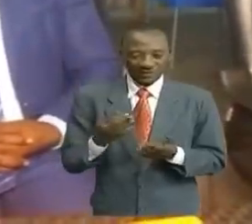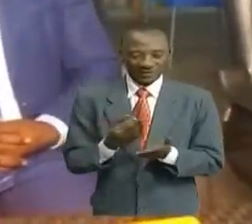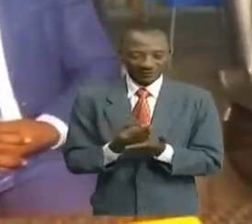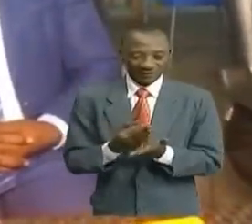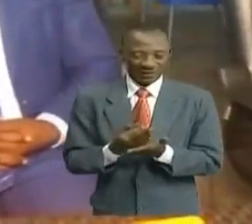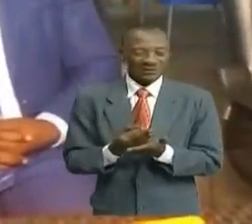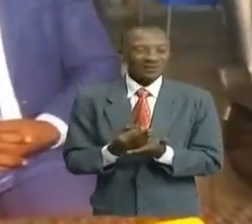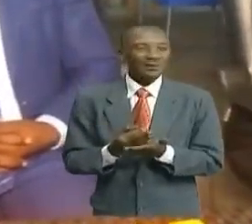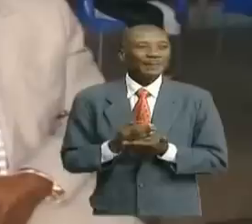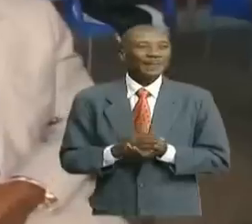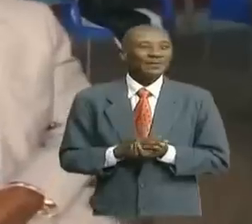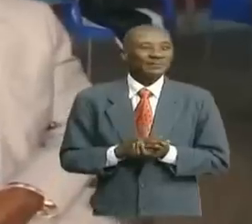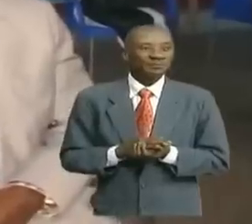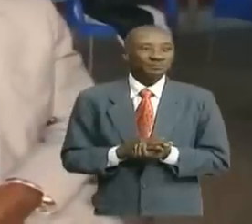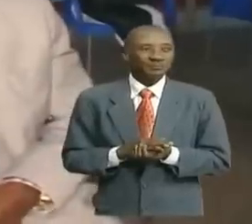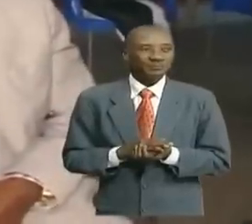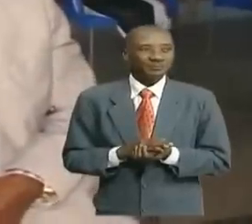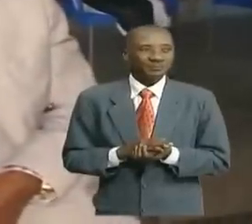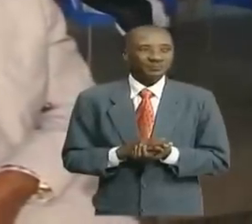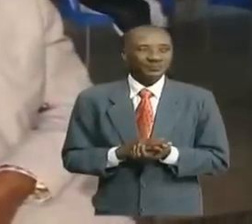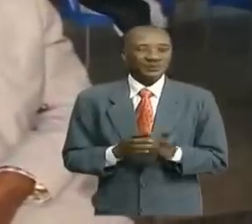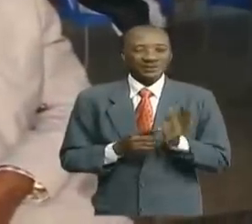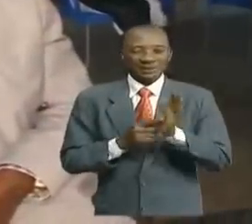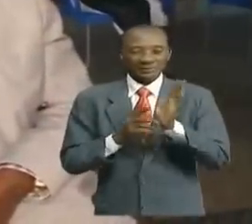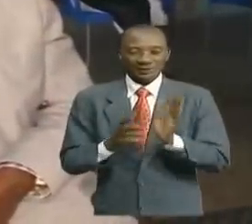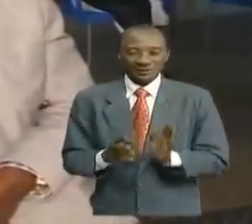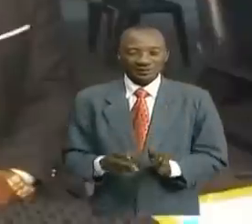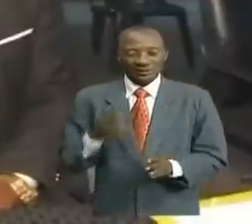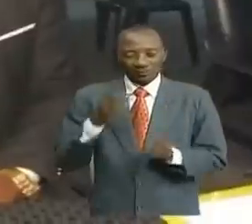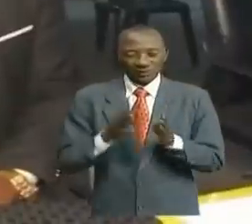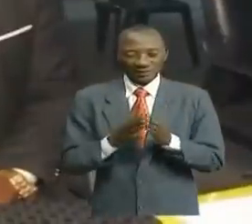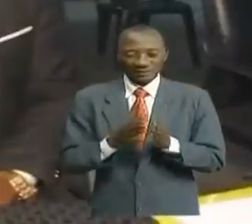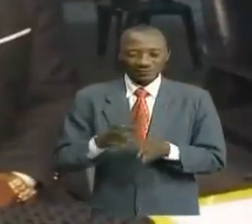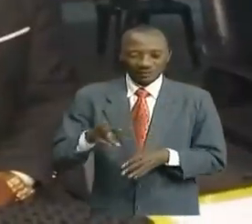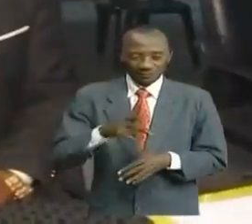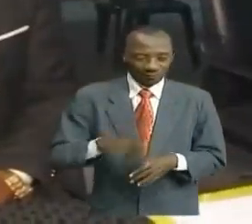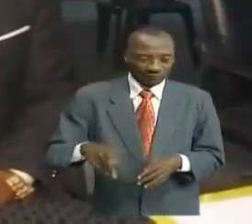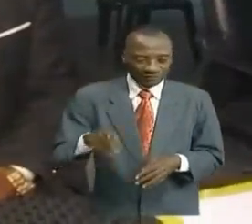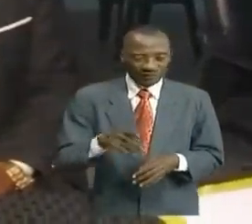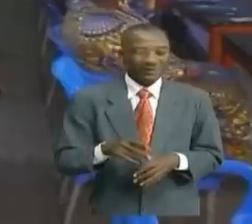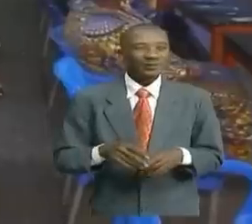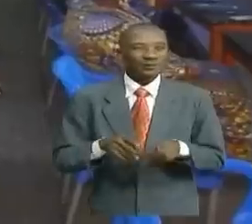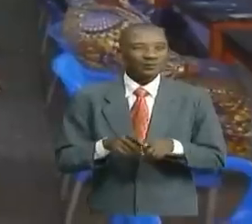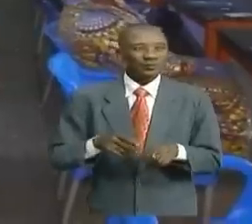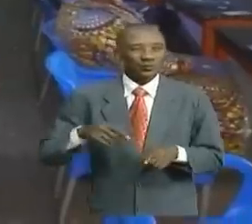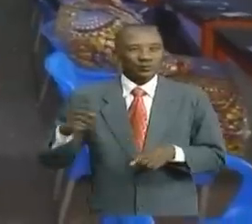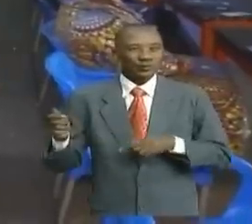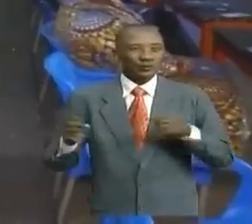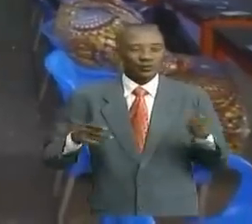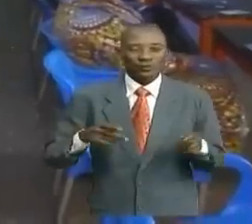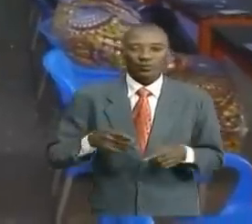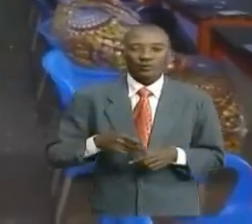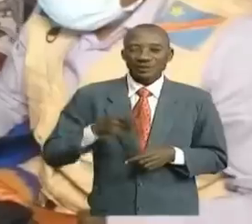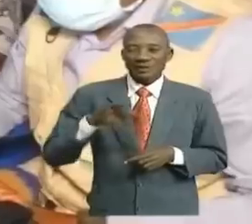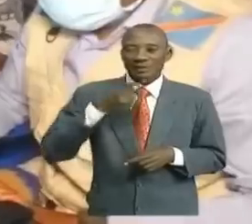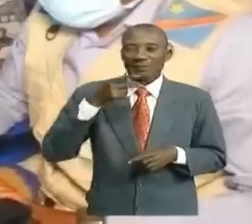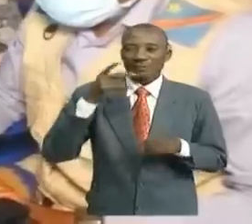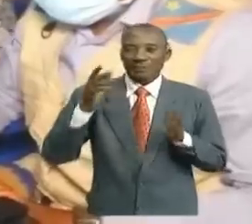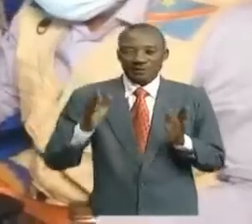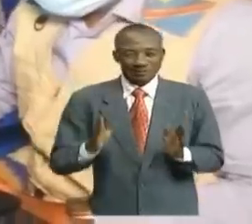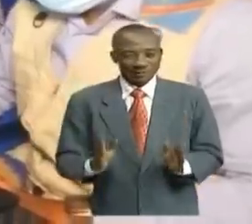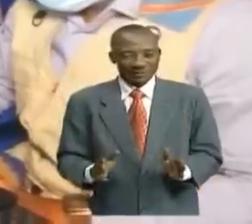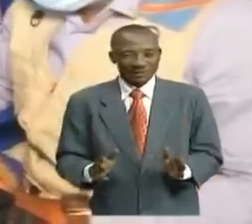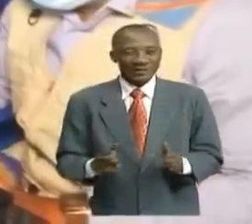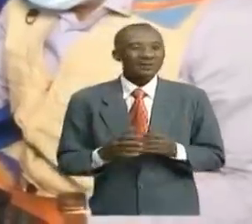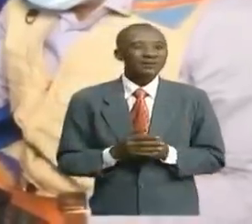Yumba Mwanabute Samuel, du représentant de l'Assemblée provinciale et président du réseau des parlementaires acquis à la vaccination et d'autres officiels, ainsi